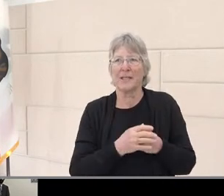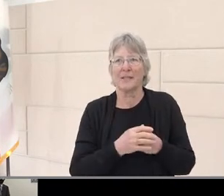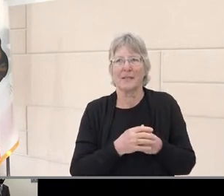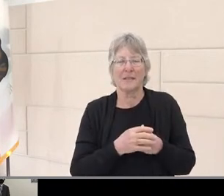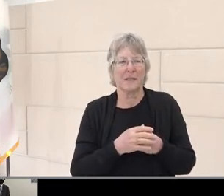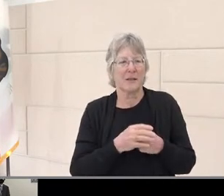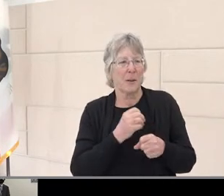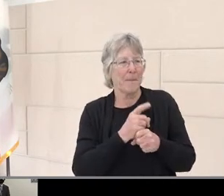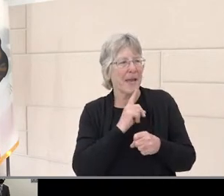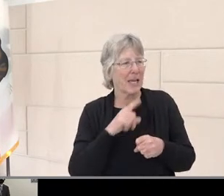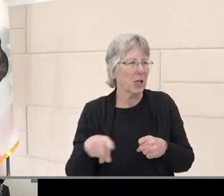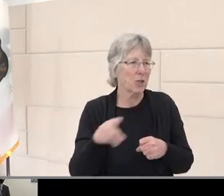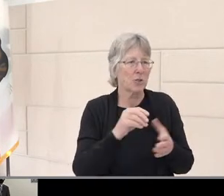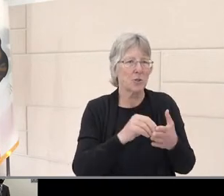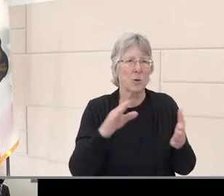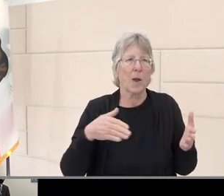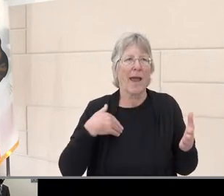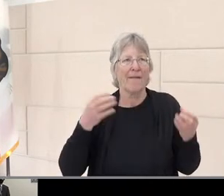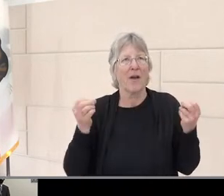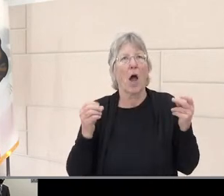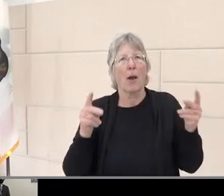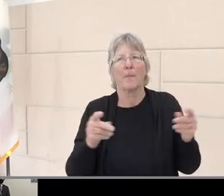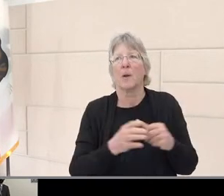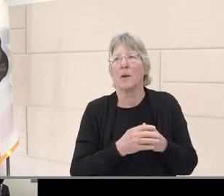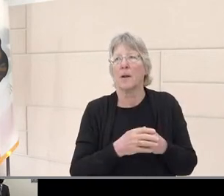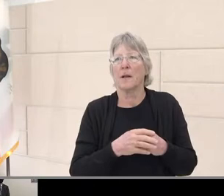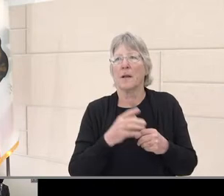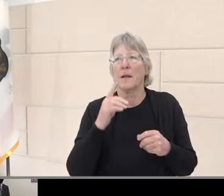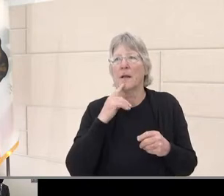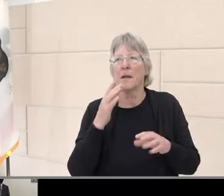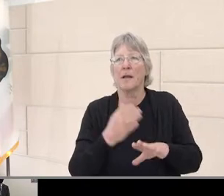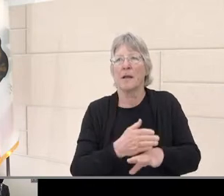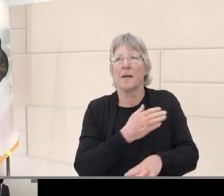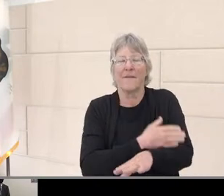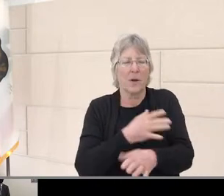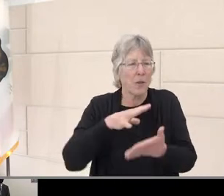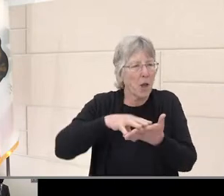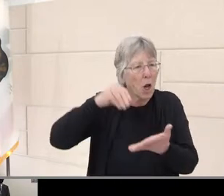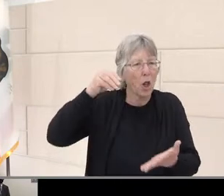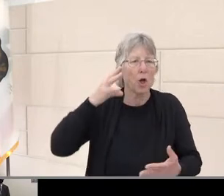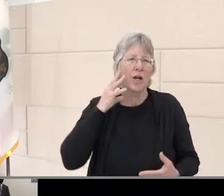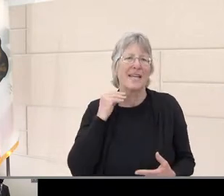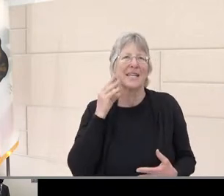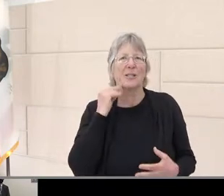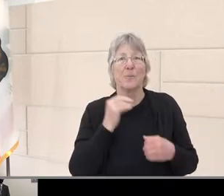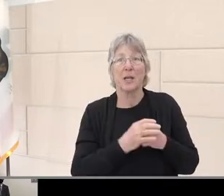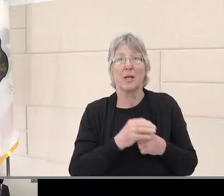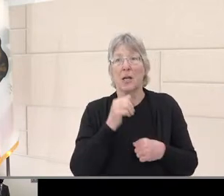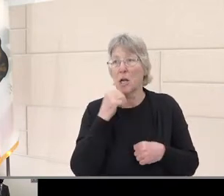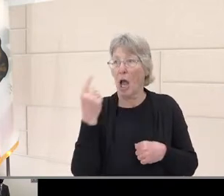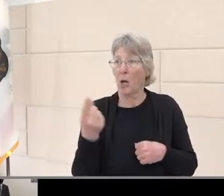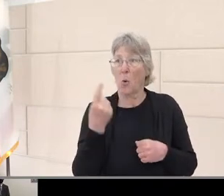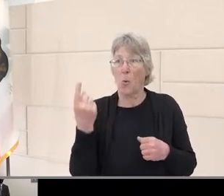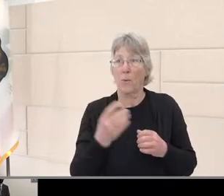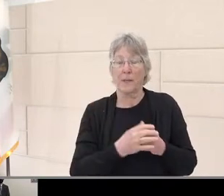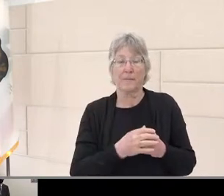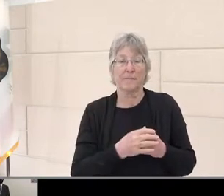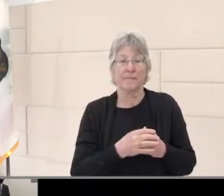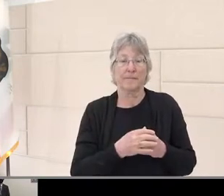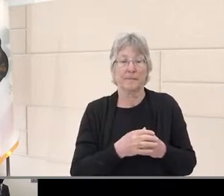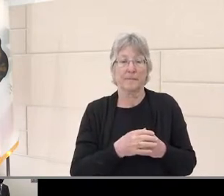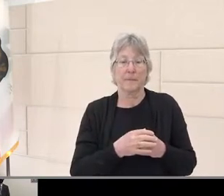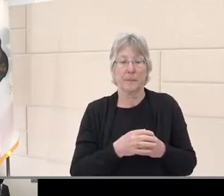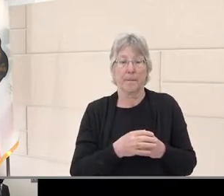ងធ្វើយ៉ាងណាដើម្បីឲ្យសិស្សមានឱកាសបង្កើននៃការសិក្សាមិនត្រឹម